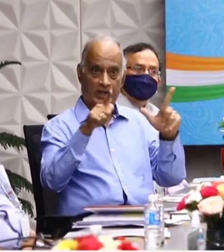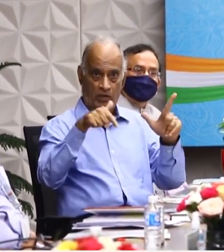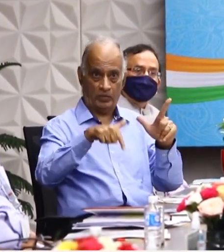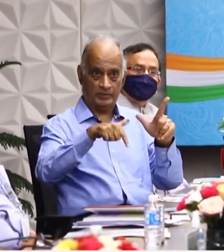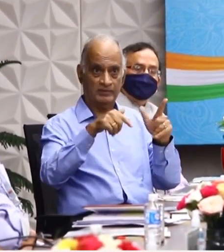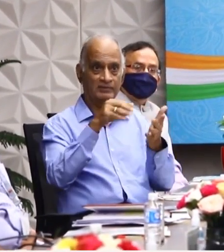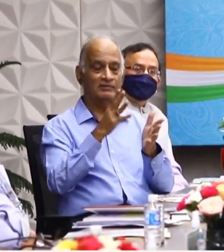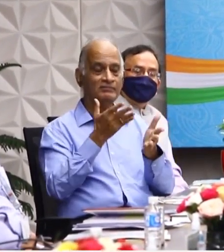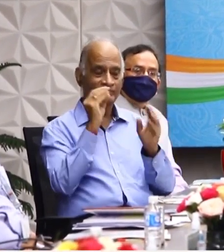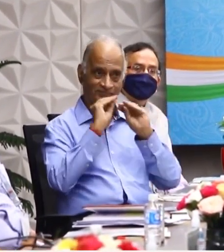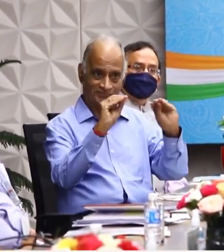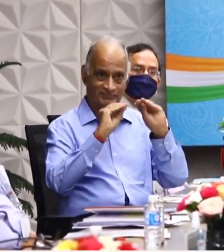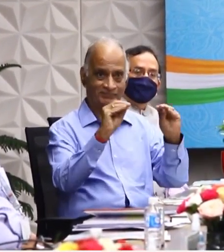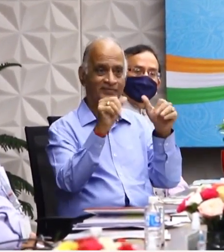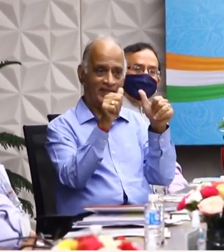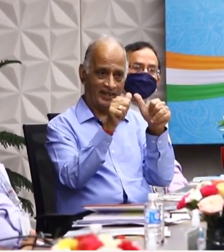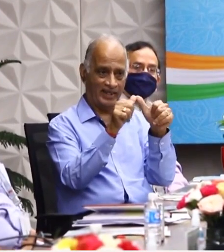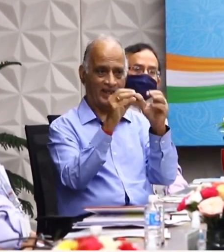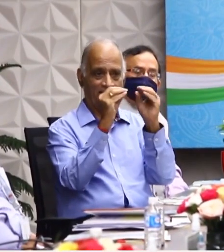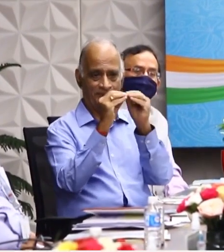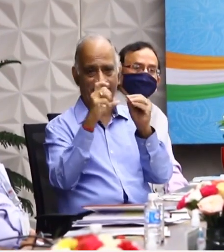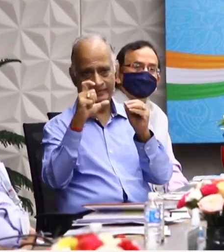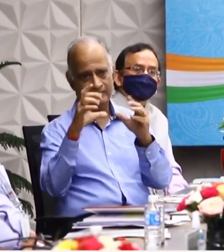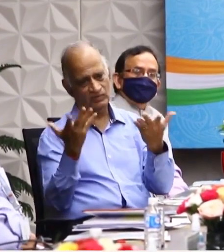एक्सेप्ट करते हैं तो बहुत अच्छा होगा।